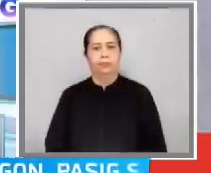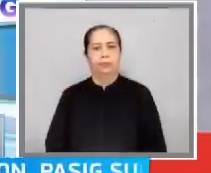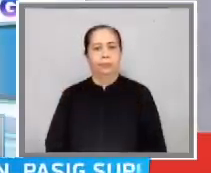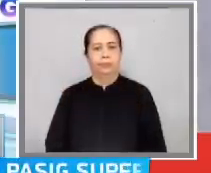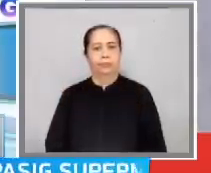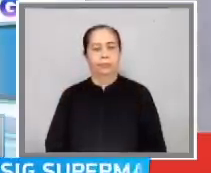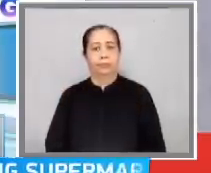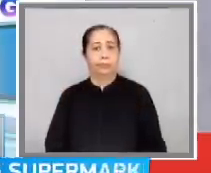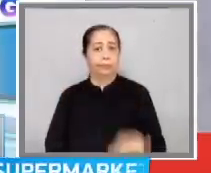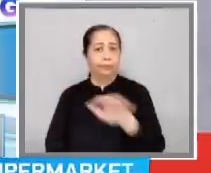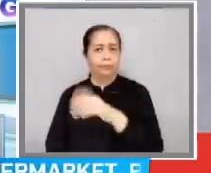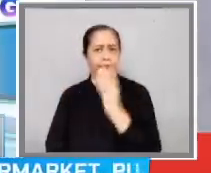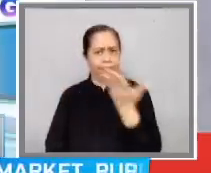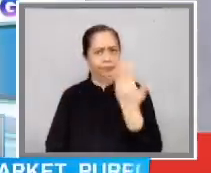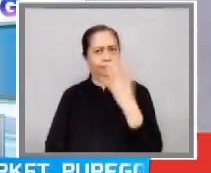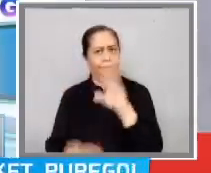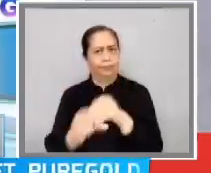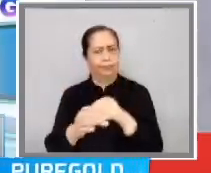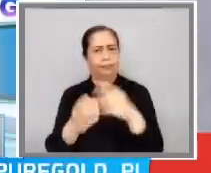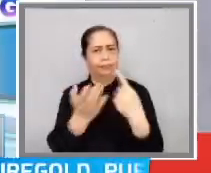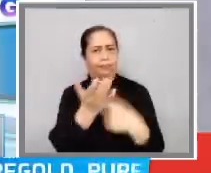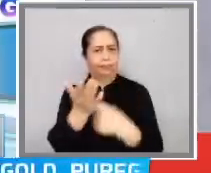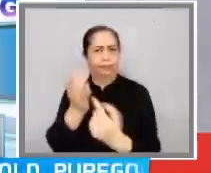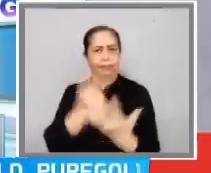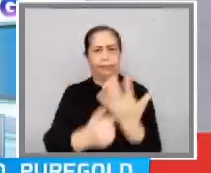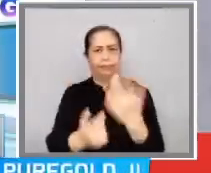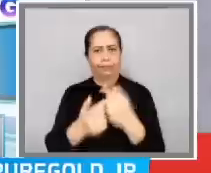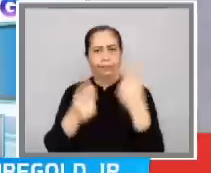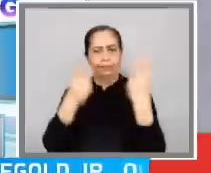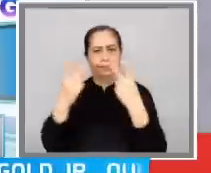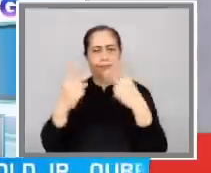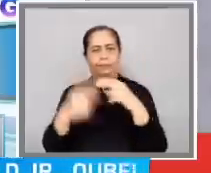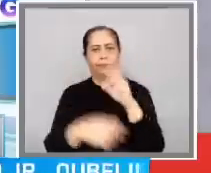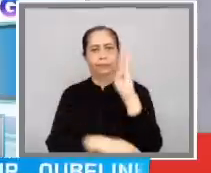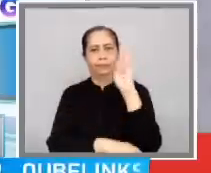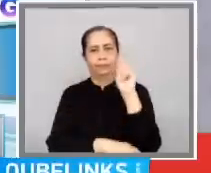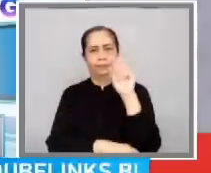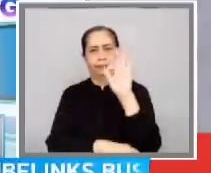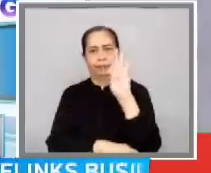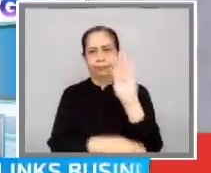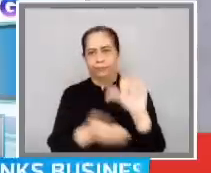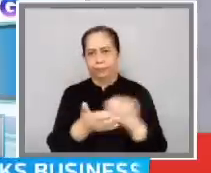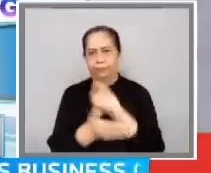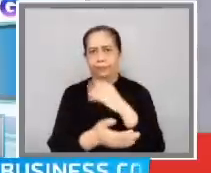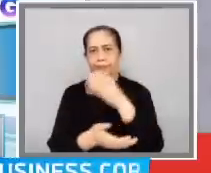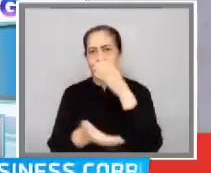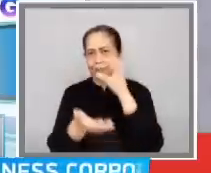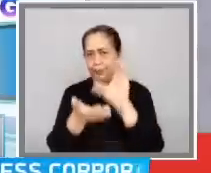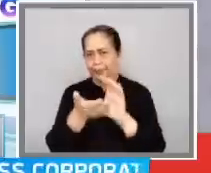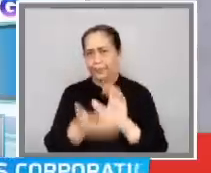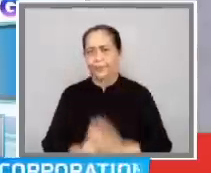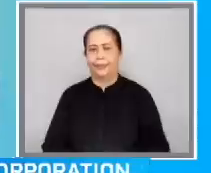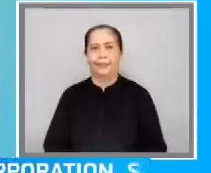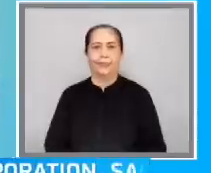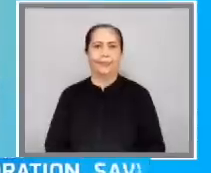kapuso, makisali sa aming online talakayan. Bisitahin ang Balitang Hali Facebook page at mag-comment.